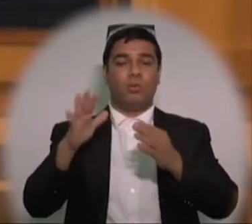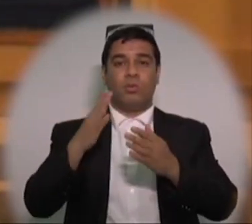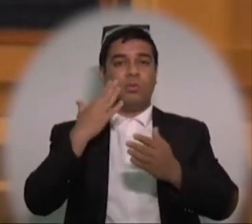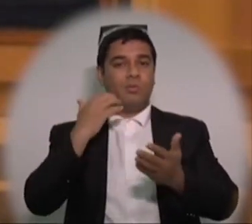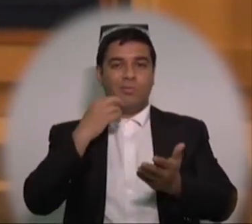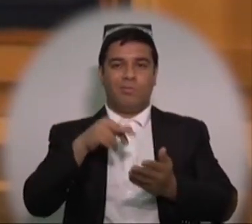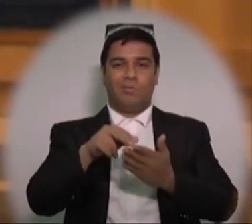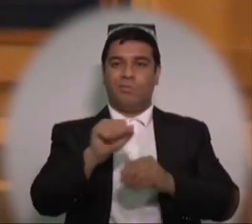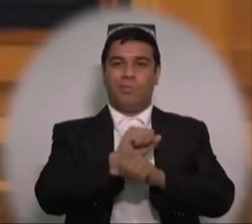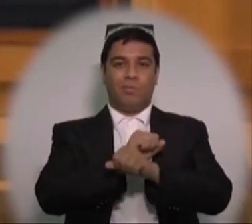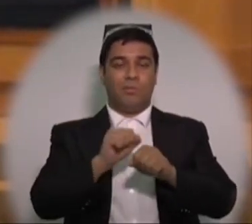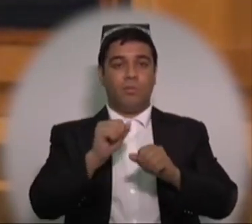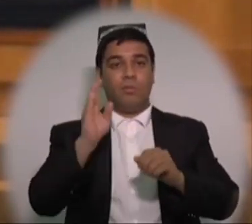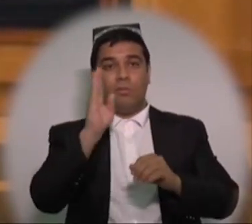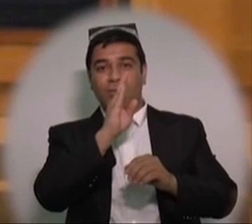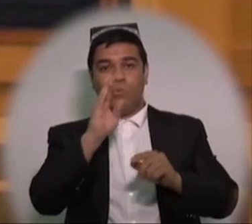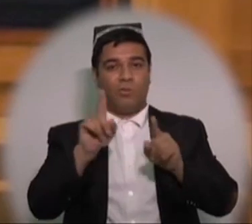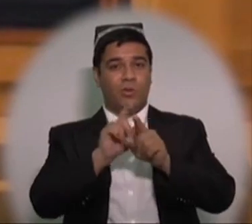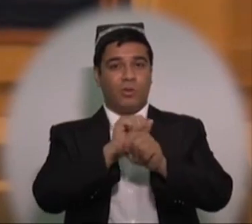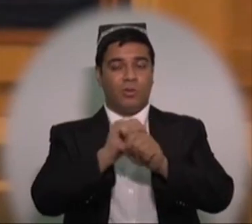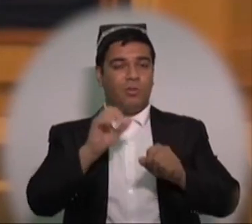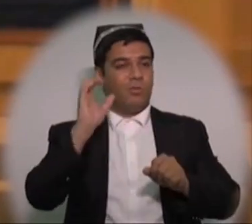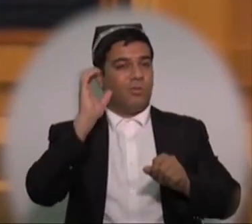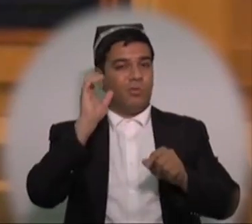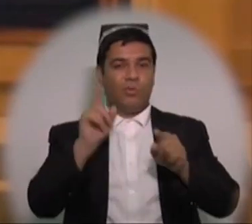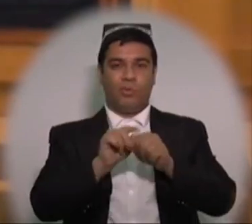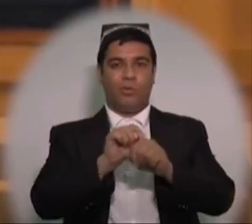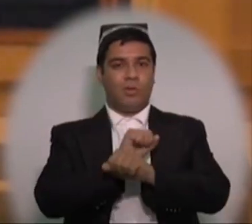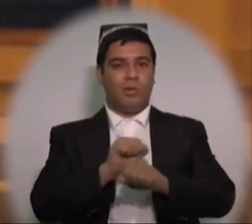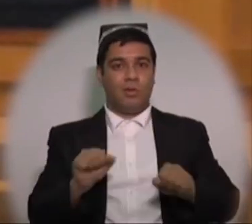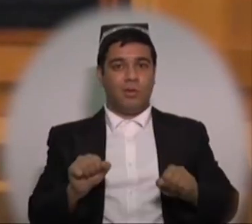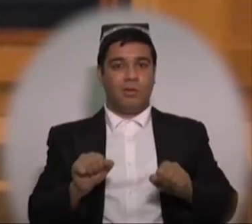kira olmaydi. Qaray olmaydi, quloq sola